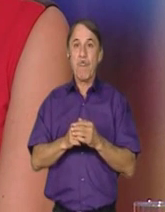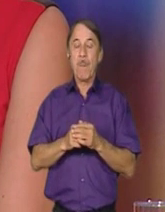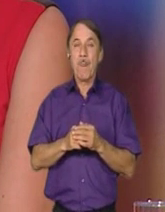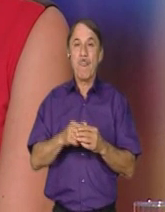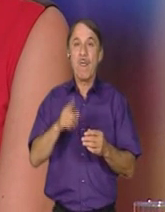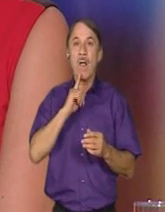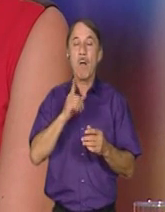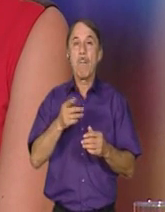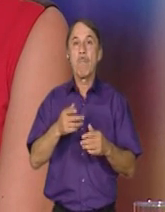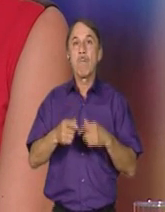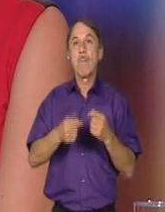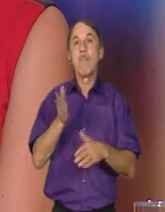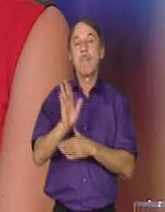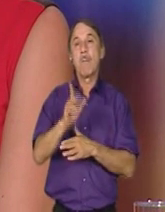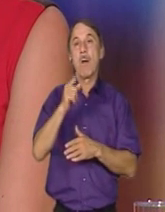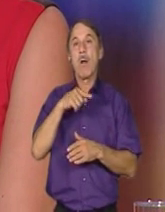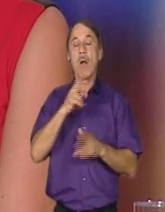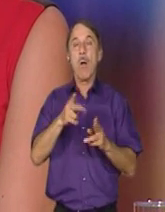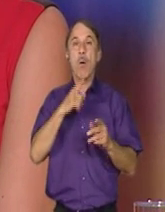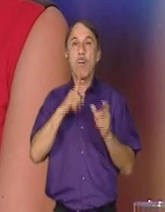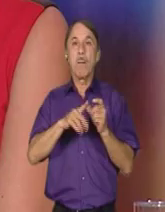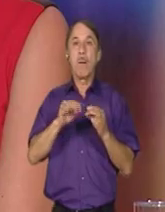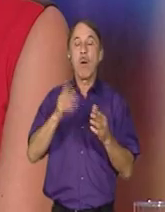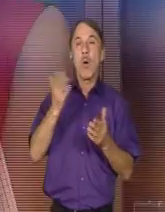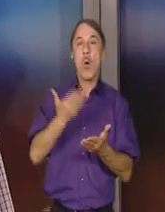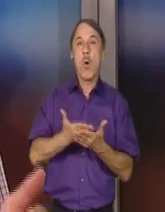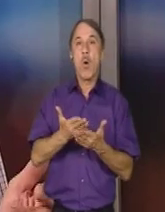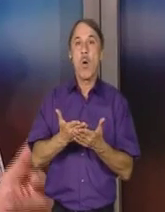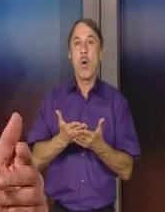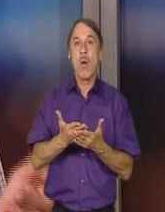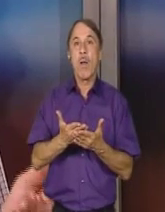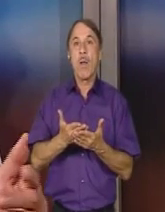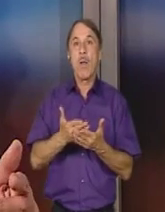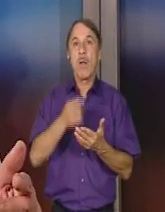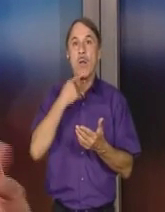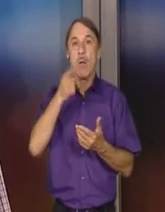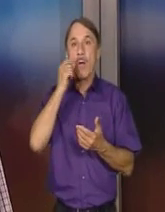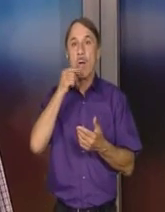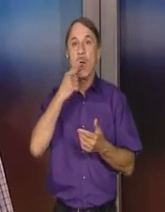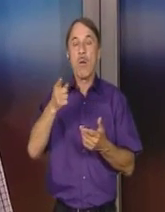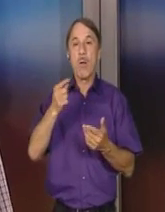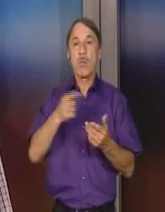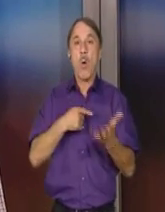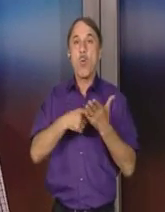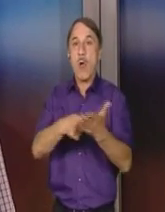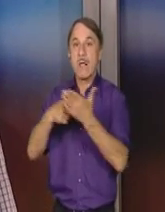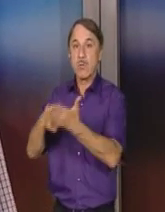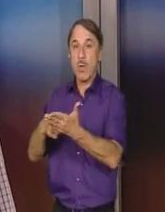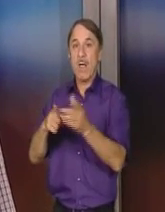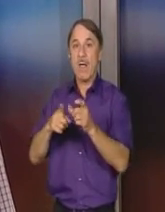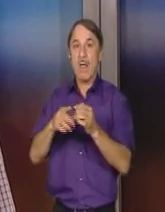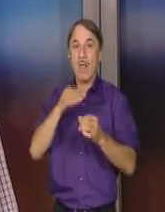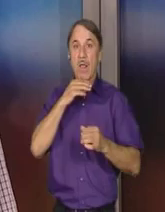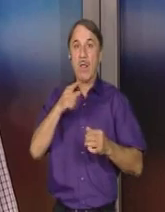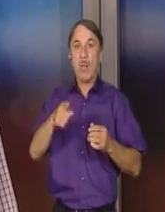više afiniteta prema tako, to mainstream muzici, tu neku sredinu i to, on se tu iskazuje i